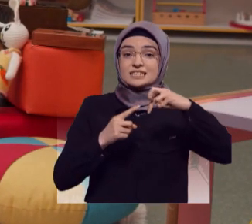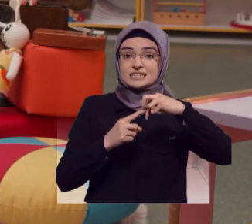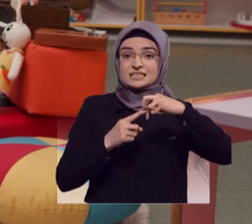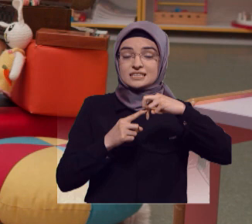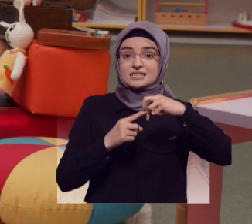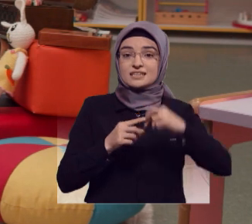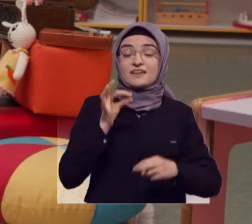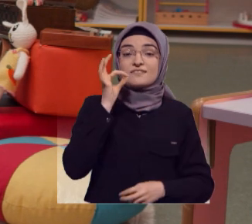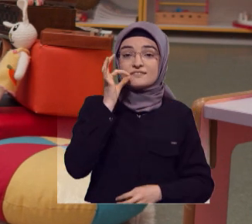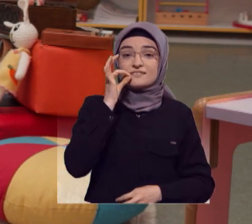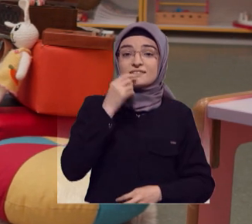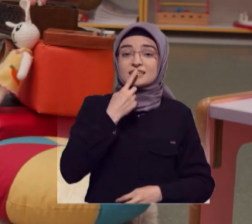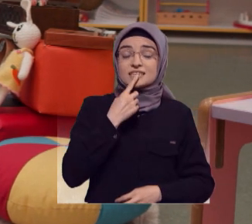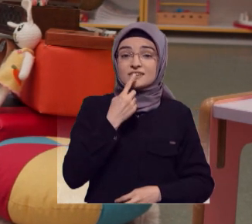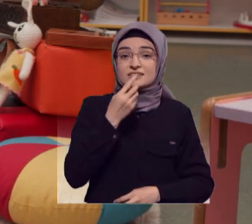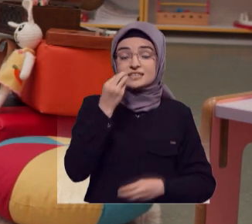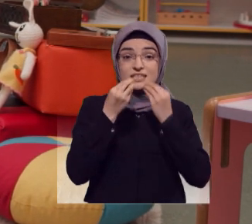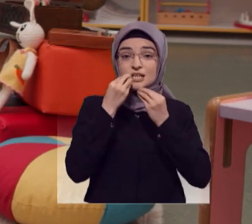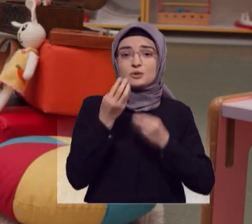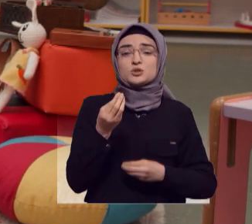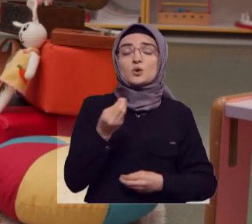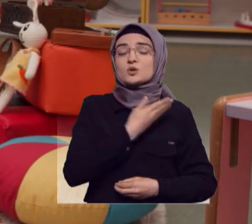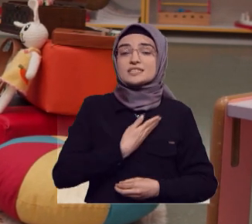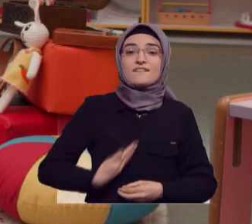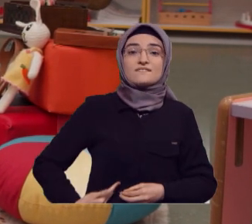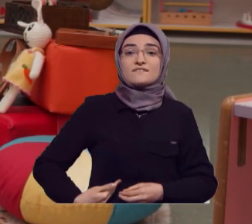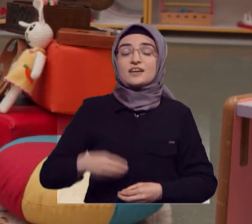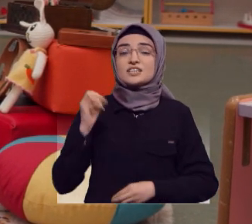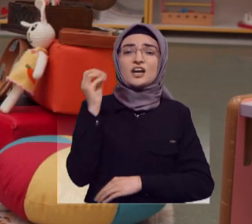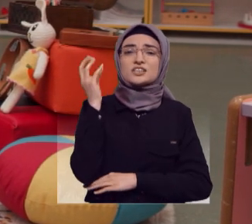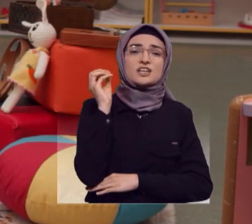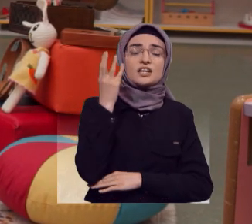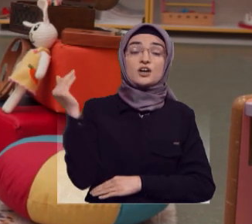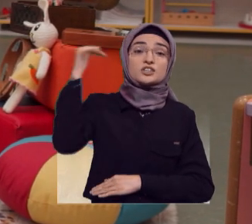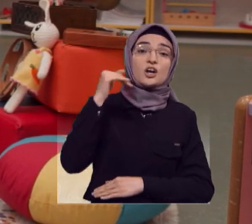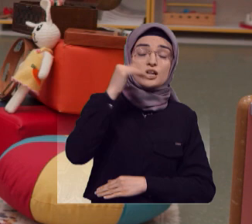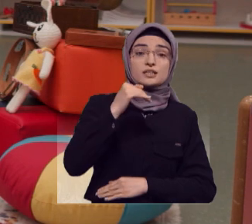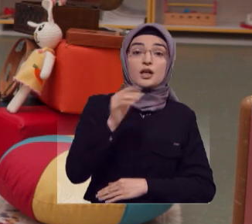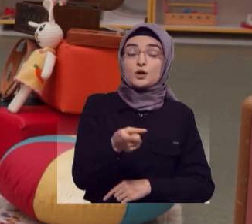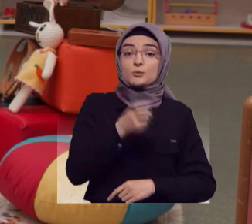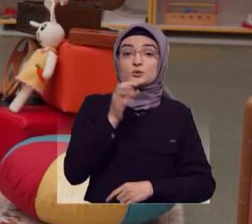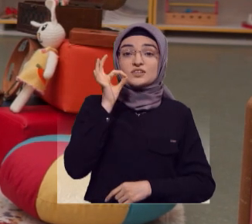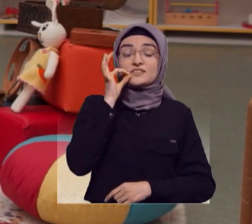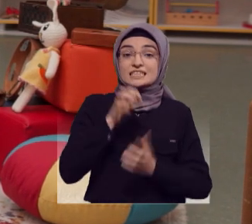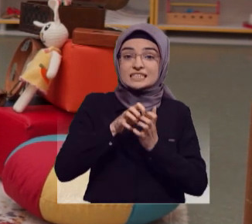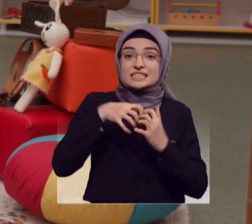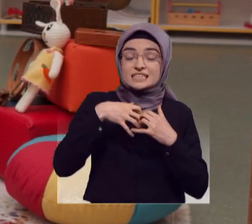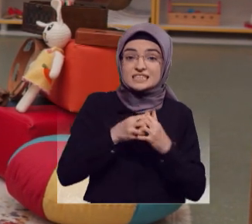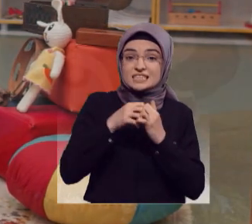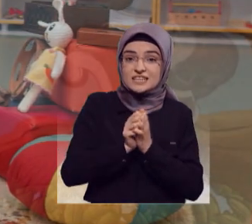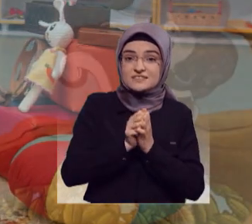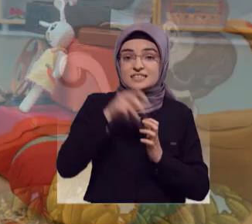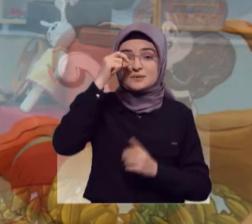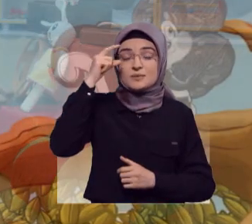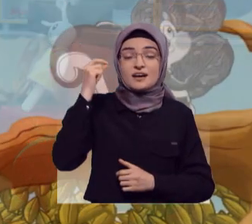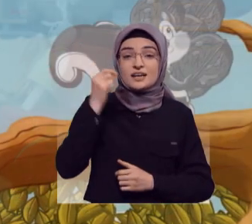Kıtır fındık fıstık yemeye bayılırdı. Daldan dala atlar, bulduğu fındığı, cevizi, bademi